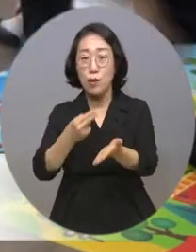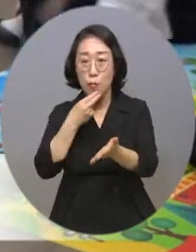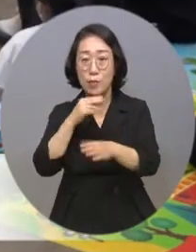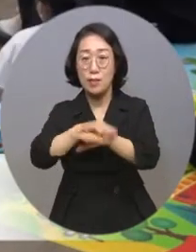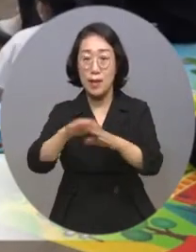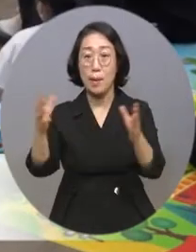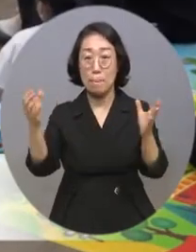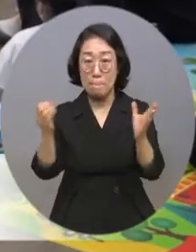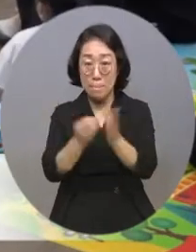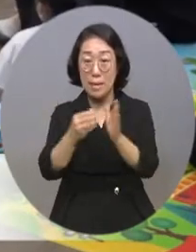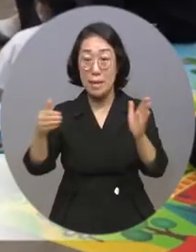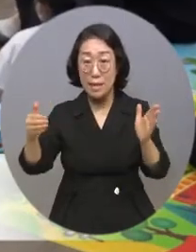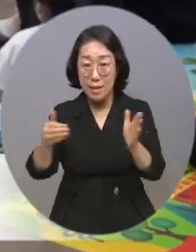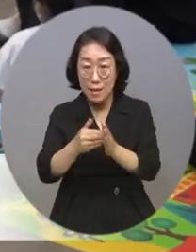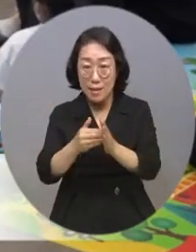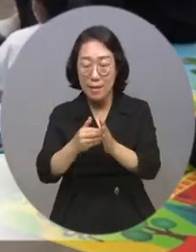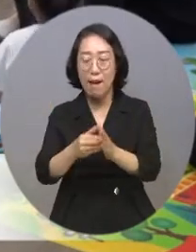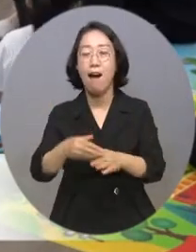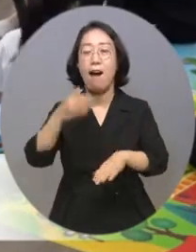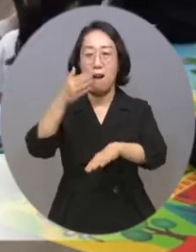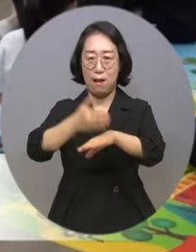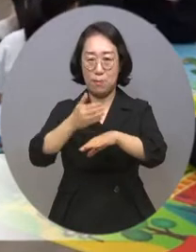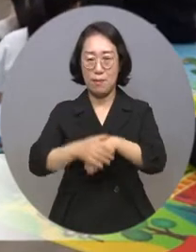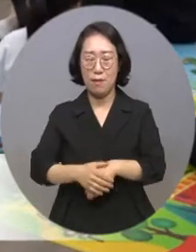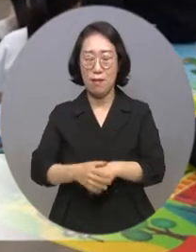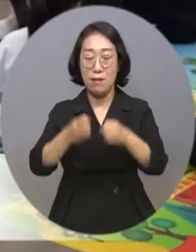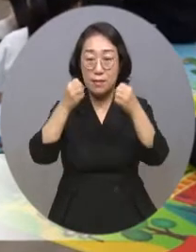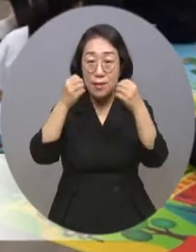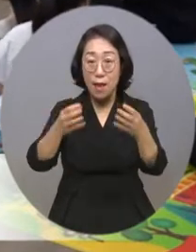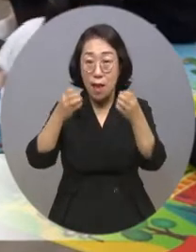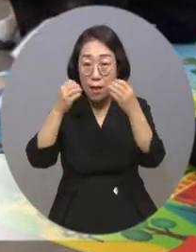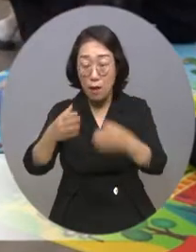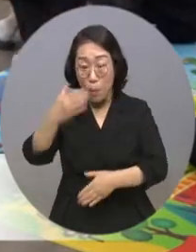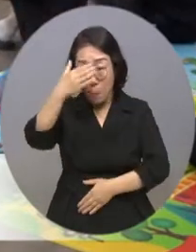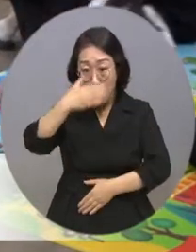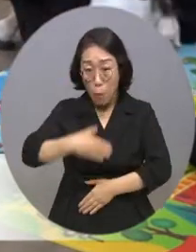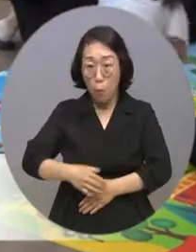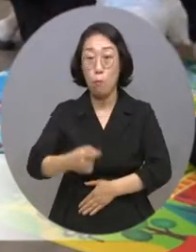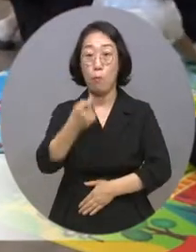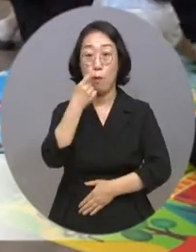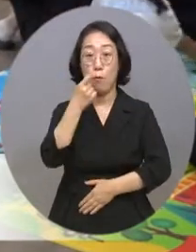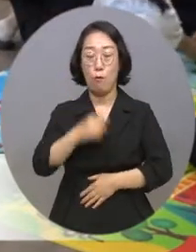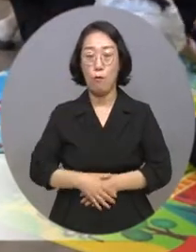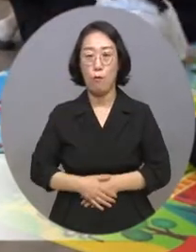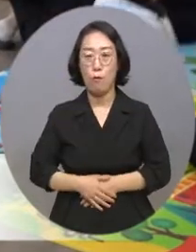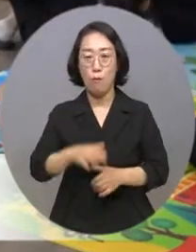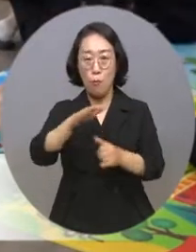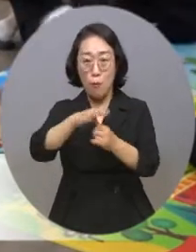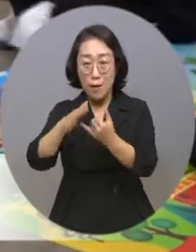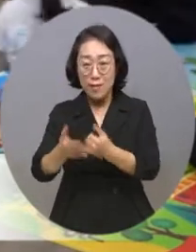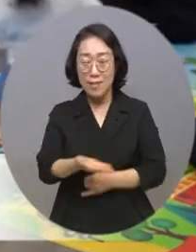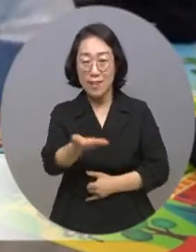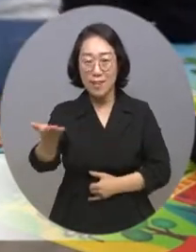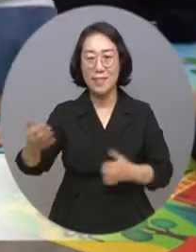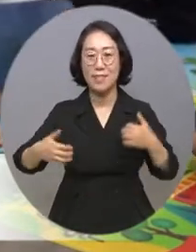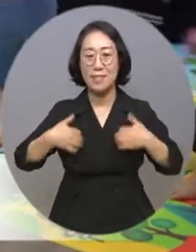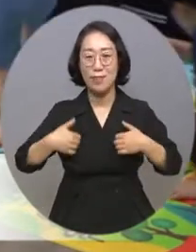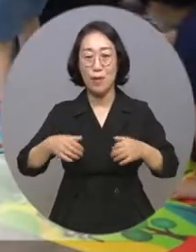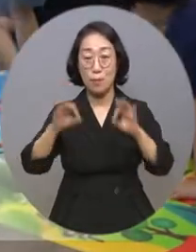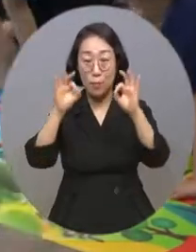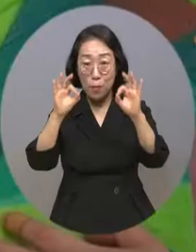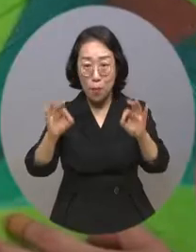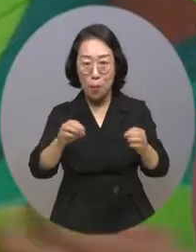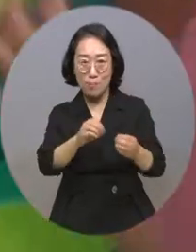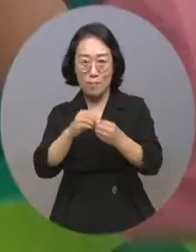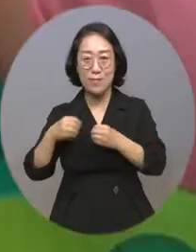감사드리고 접해보지 못했던 그런 새로운 걸 알게 돼서 아이들이 너무 즐거워하는 모습을 보니까